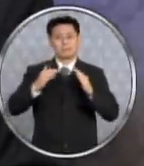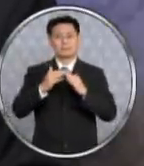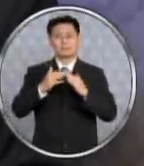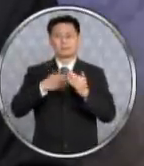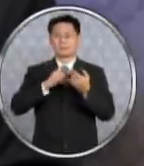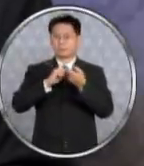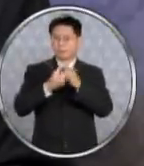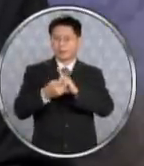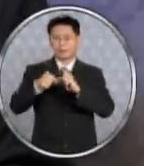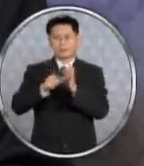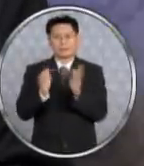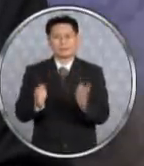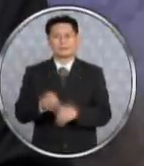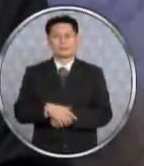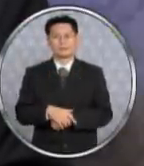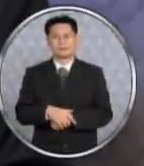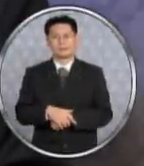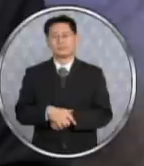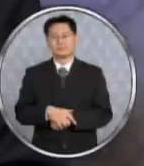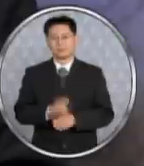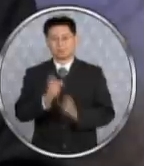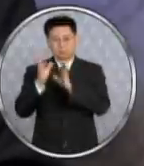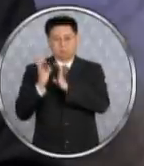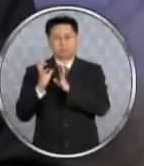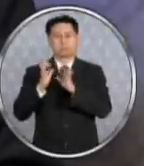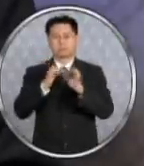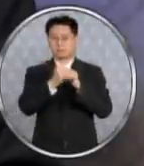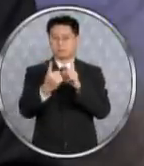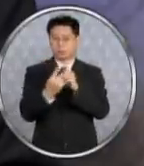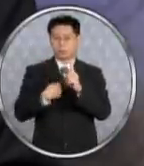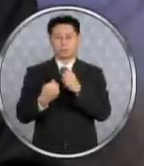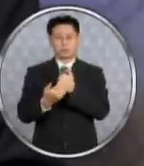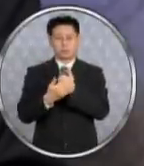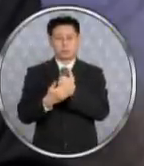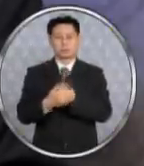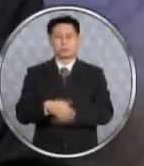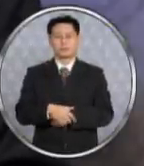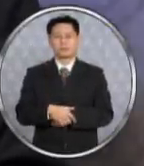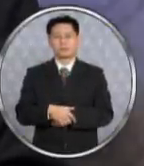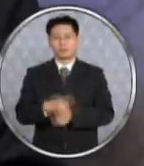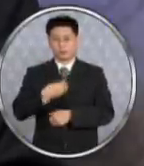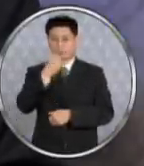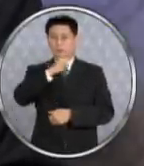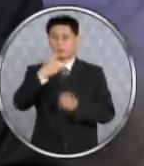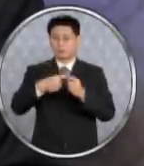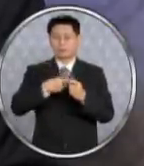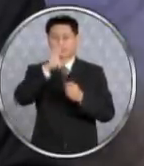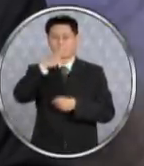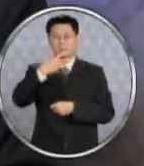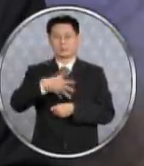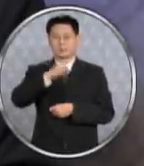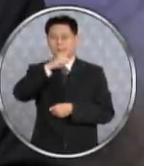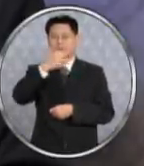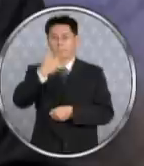转型的阶段能够承担起人民对我的厚爱。我吃台湾米，喝台湾